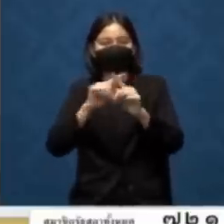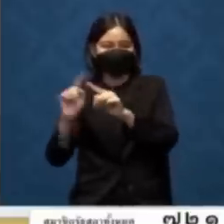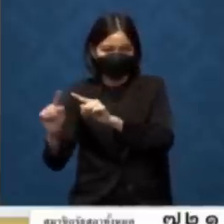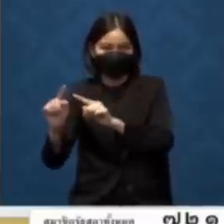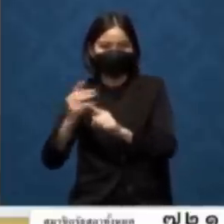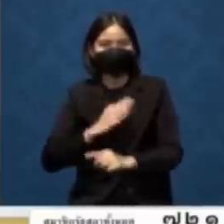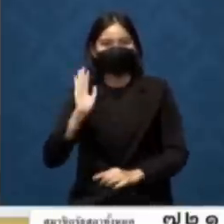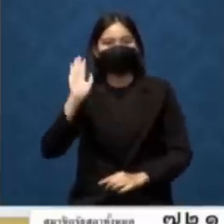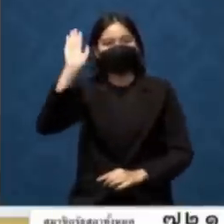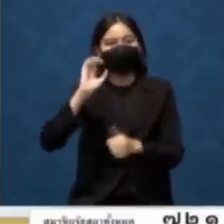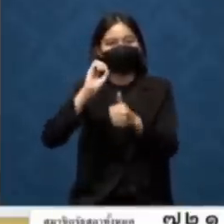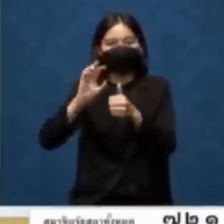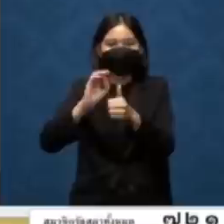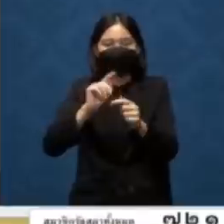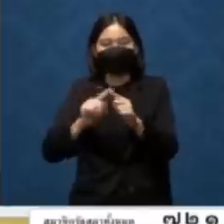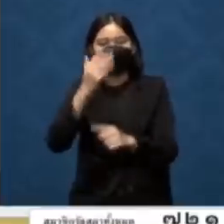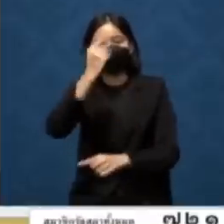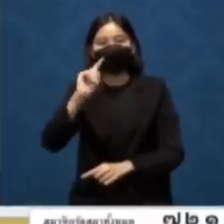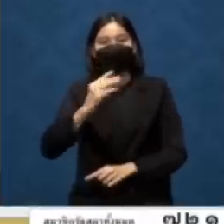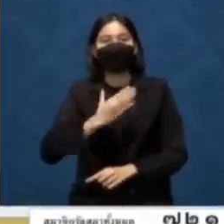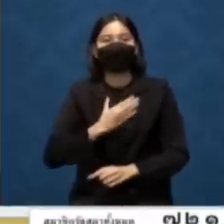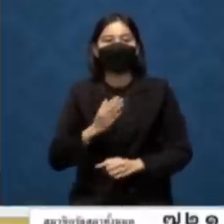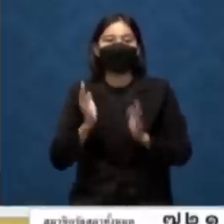ารแดงอภิพรายคามคิดเห็นครเพผมเปคนลมเหอนไทย